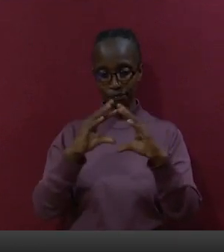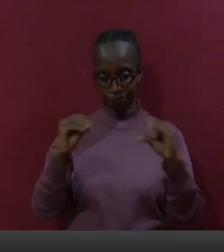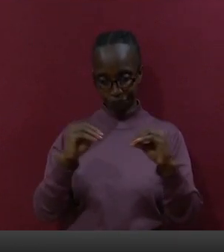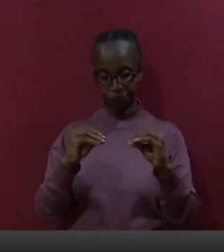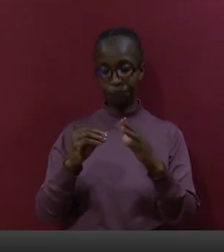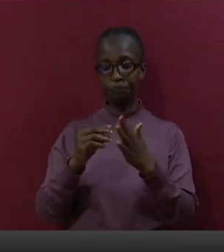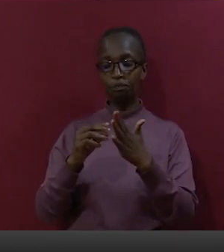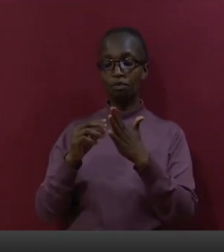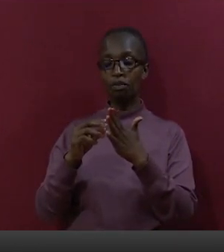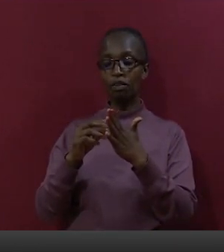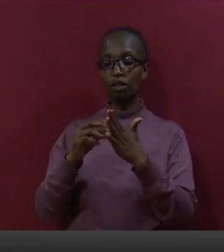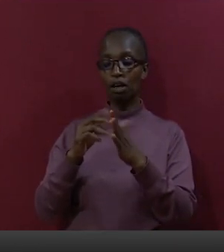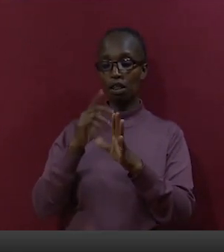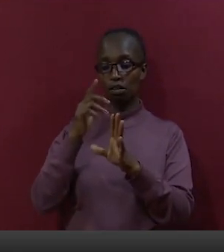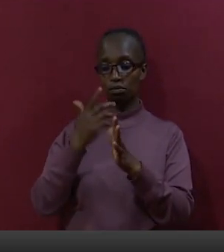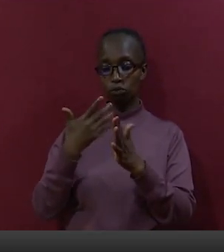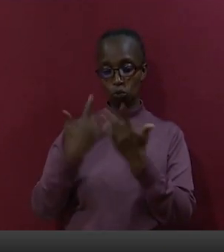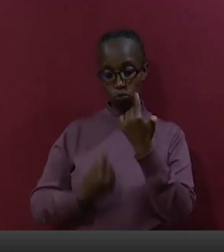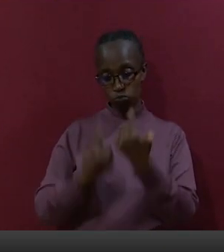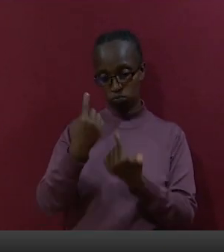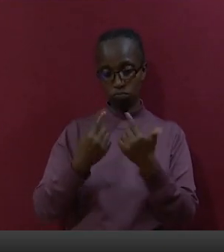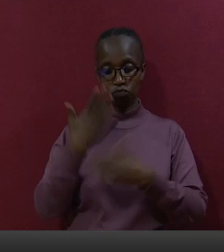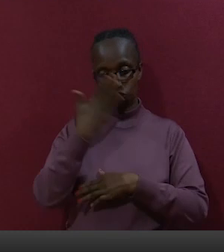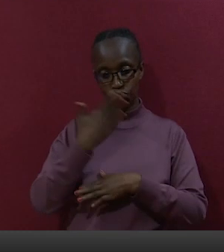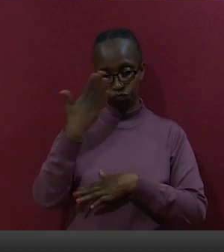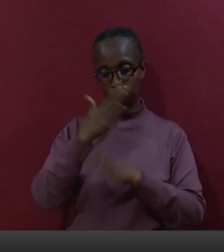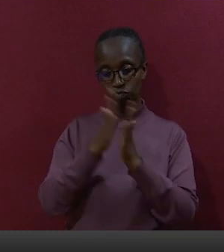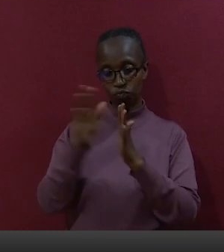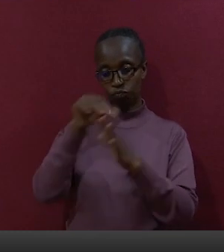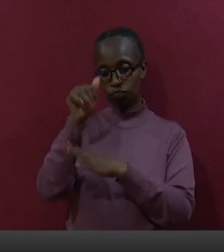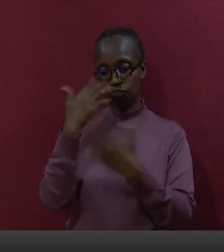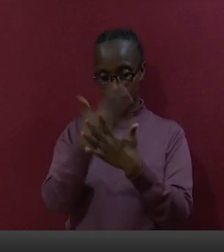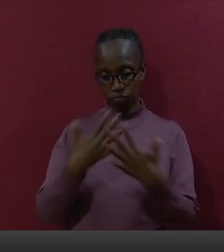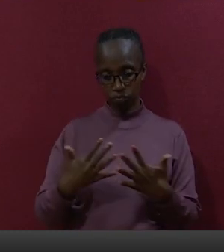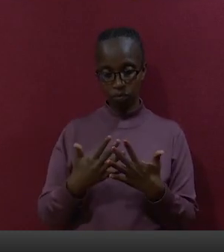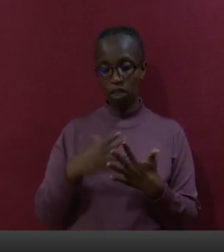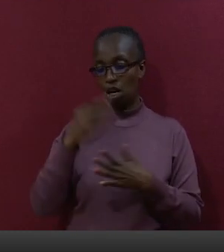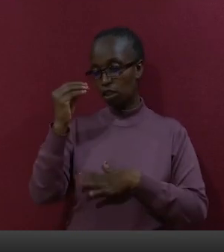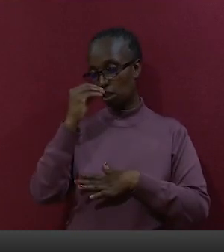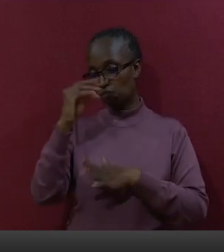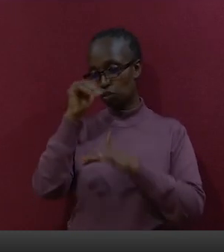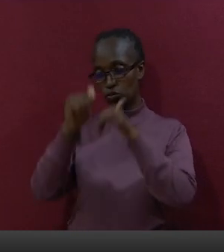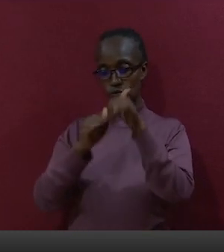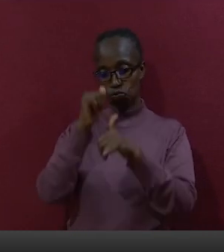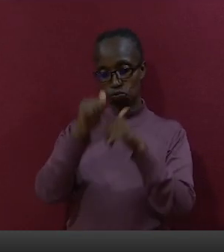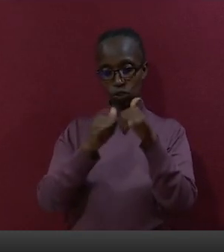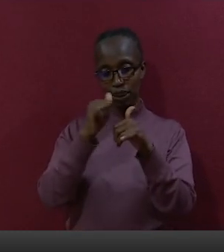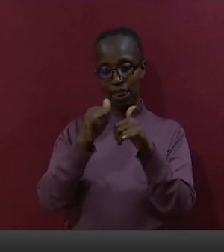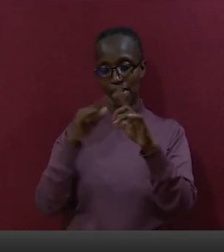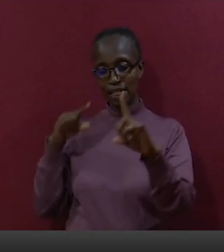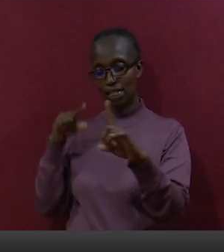chai, miwa, mpunga, pamba, uzalishaji wa mafuta ya kupikia miongoni mwa mazao mengine. The